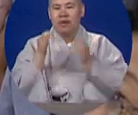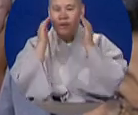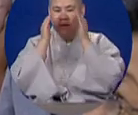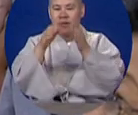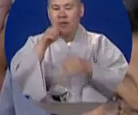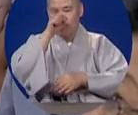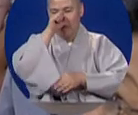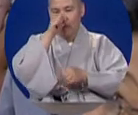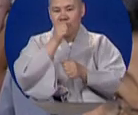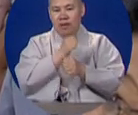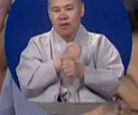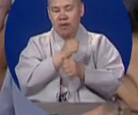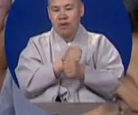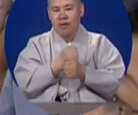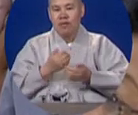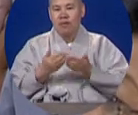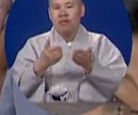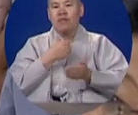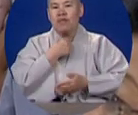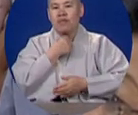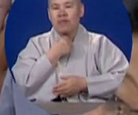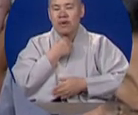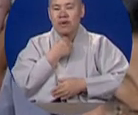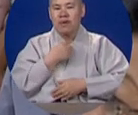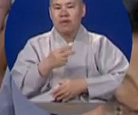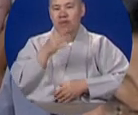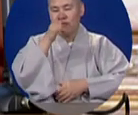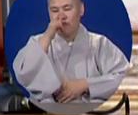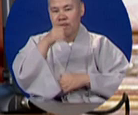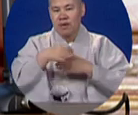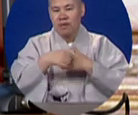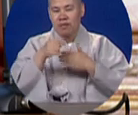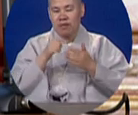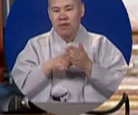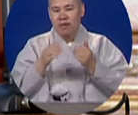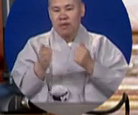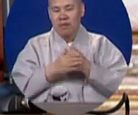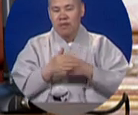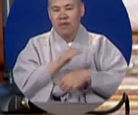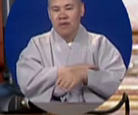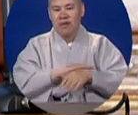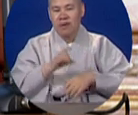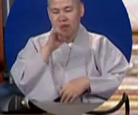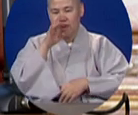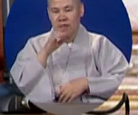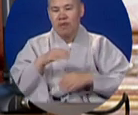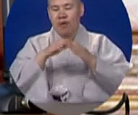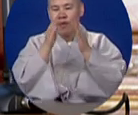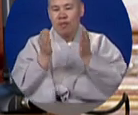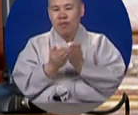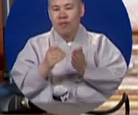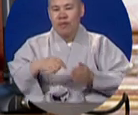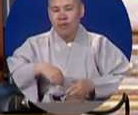건 며느리도 역시 중생심인데 그게 어떻게 돼요 전부 자기 욕심이에요